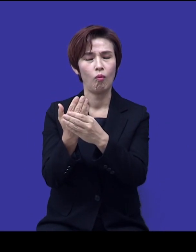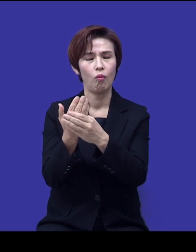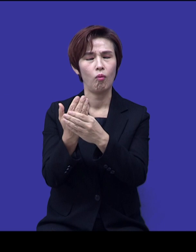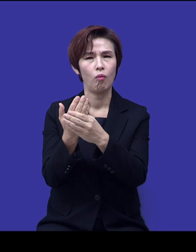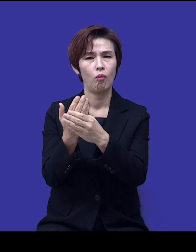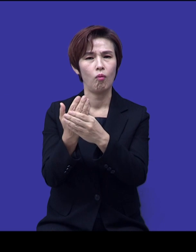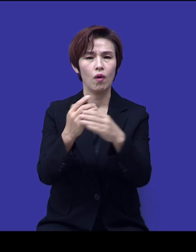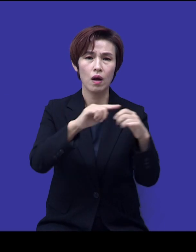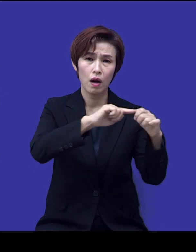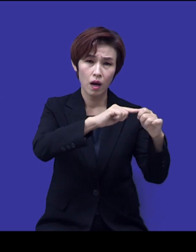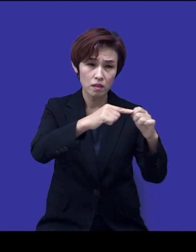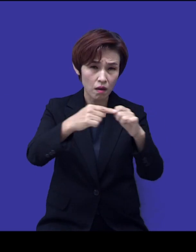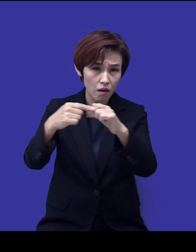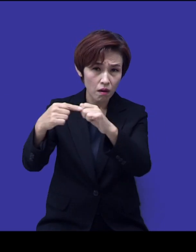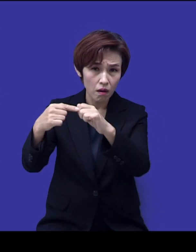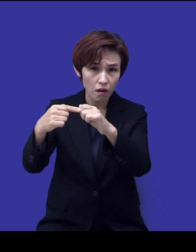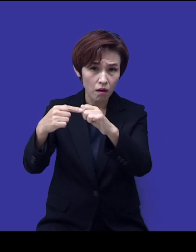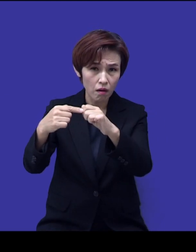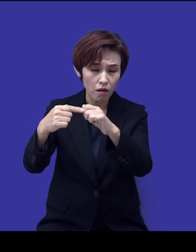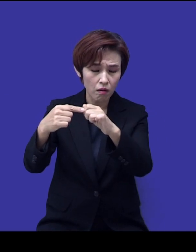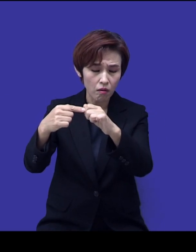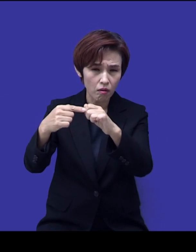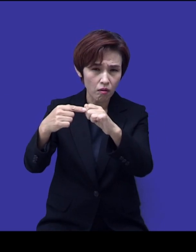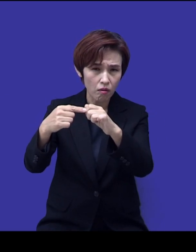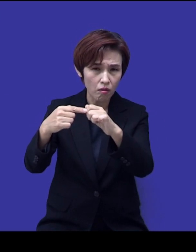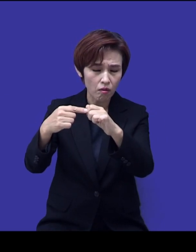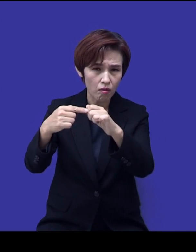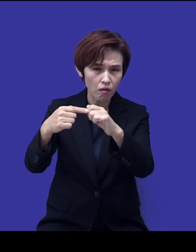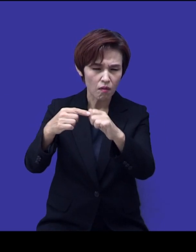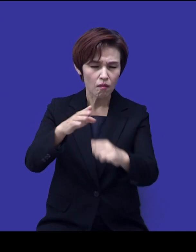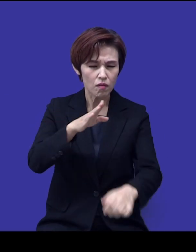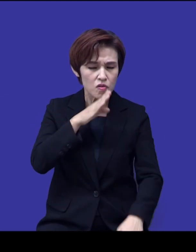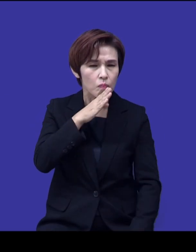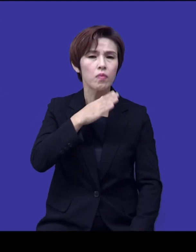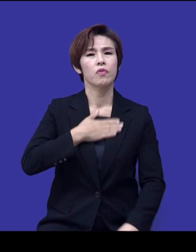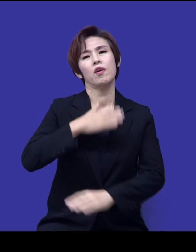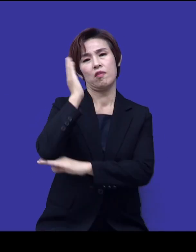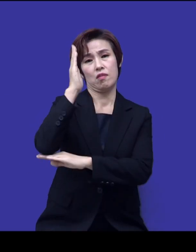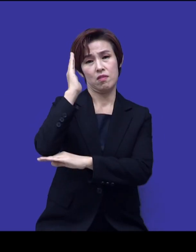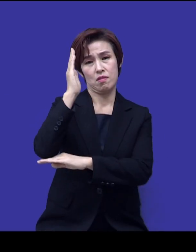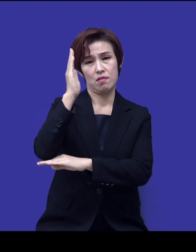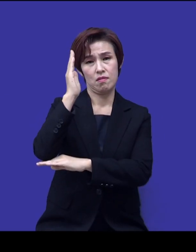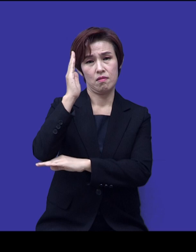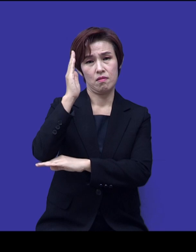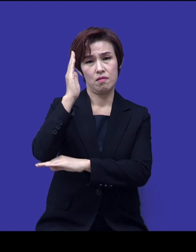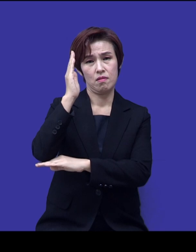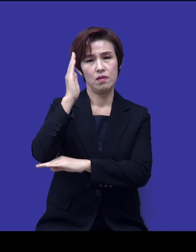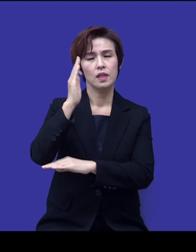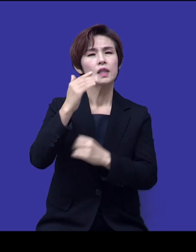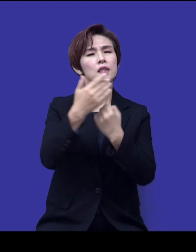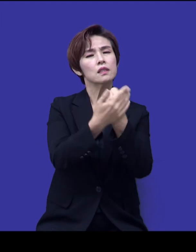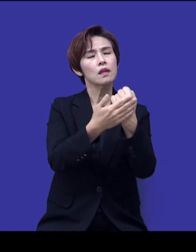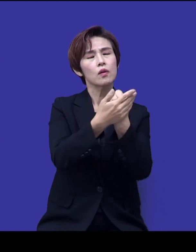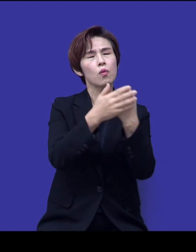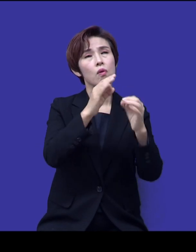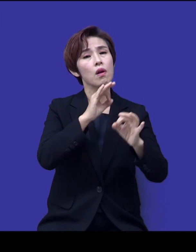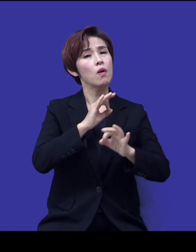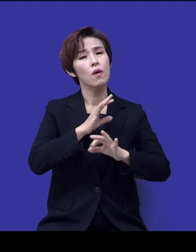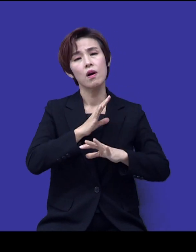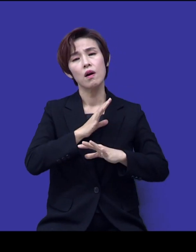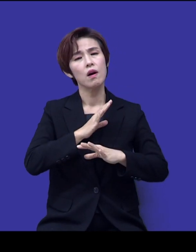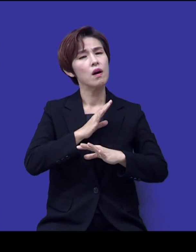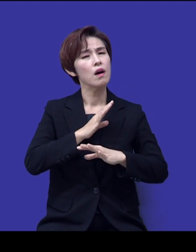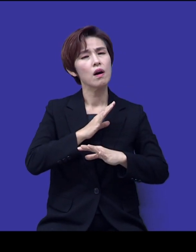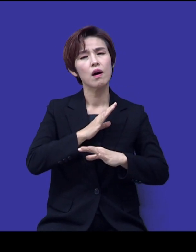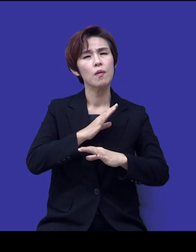그게 그 가사가 예. 무슨 은유가 아니에요. 예. 살리신 그 은혜 놀라워